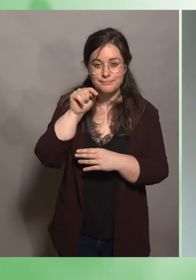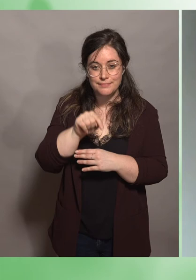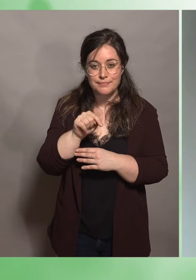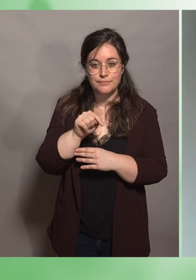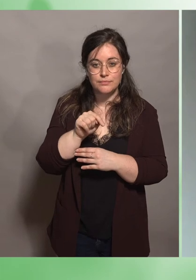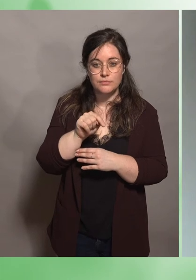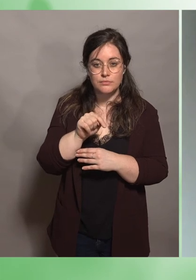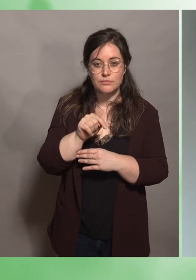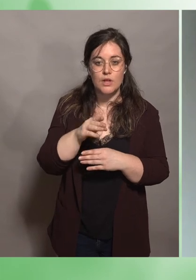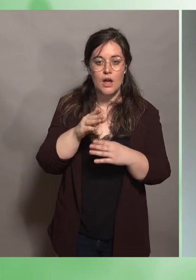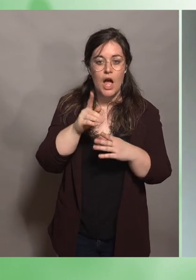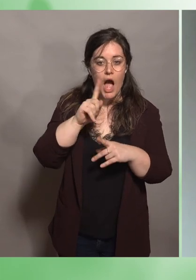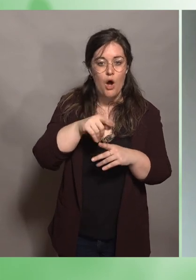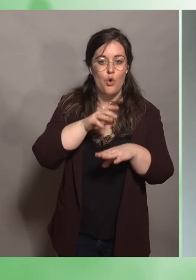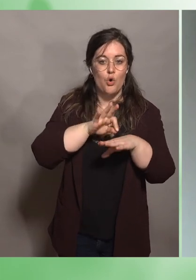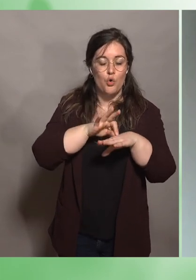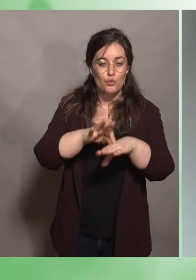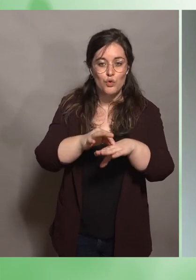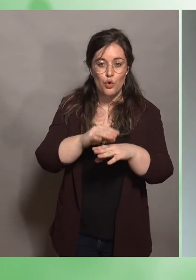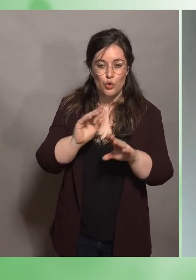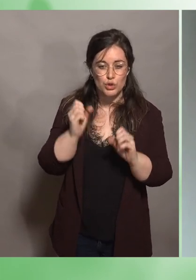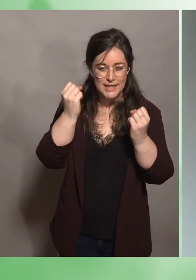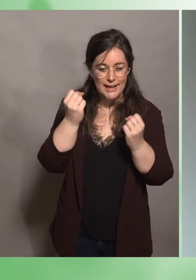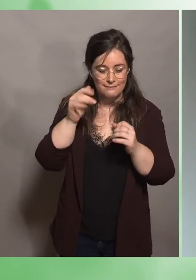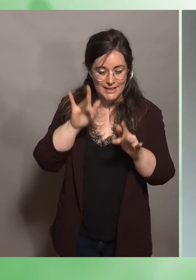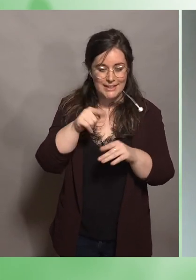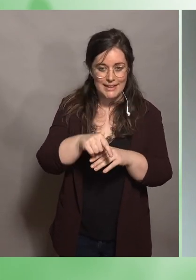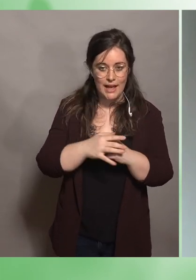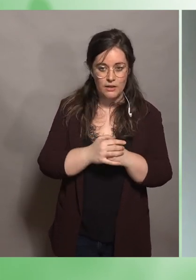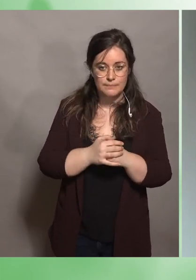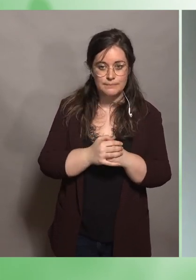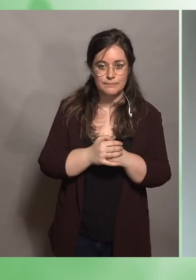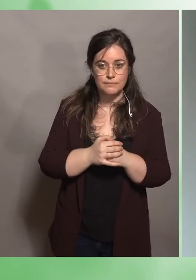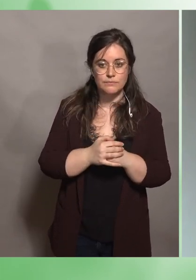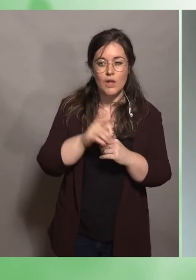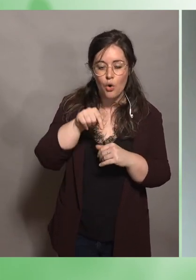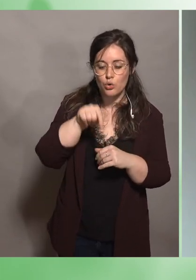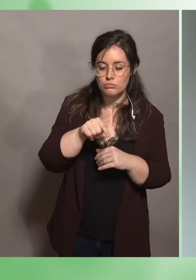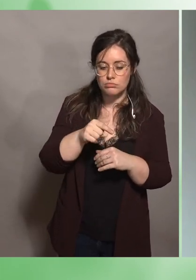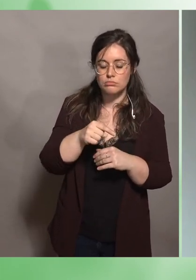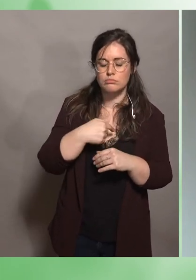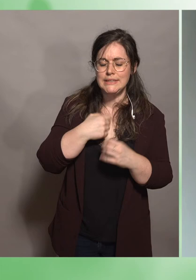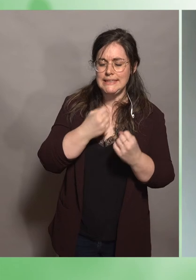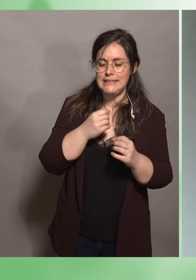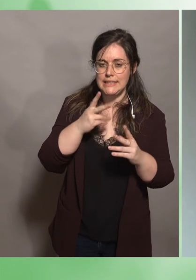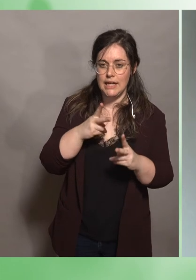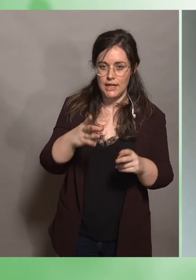herauszufiltern, wo auch die Führungskräfte vor Ort überzeugt sind oder überzeugt werden